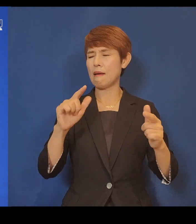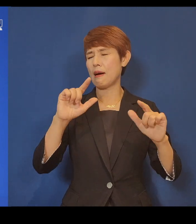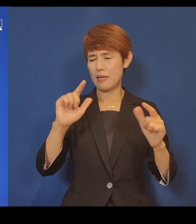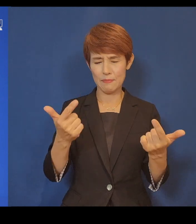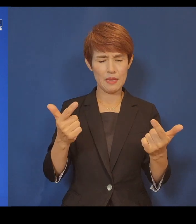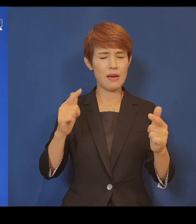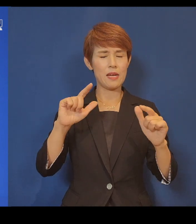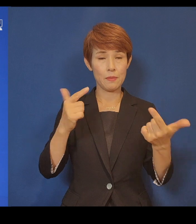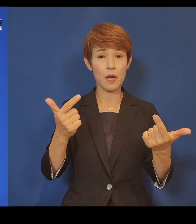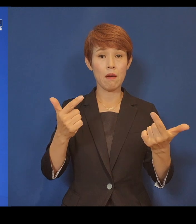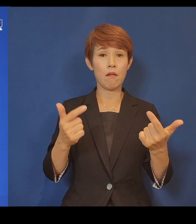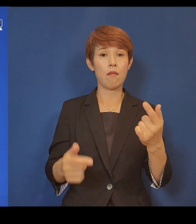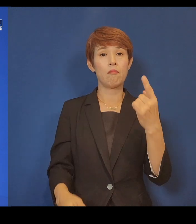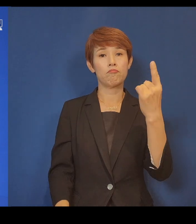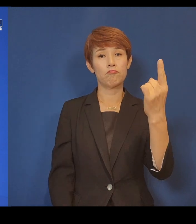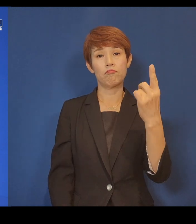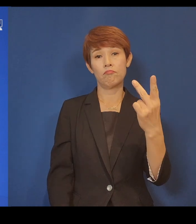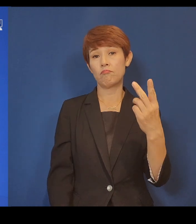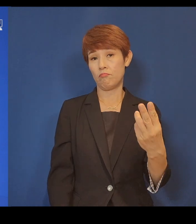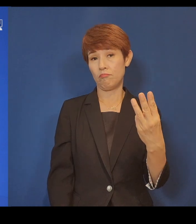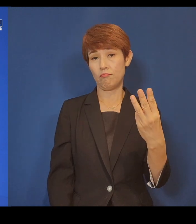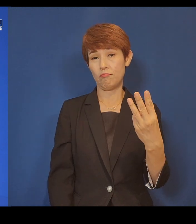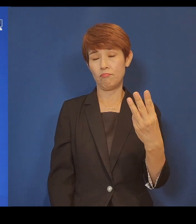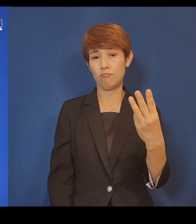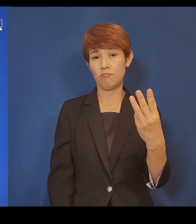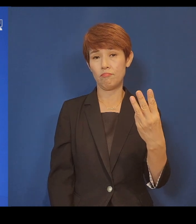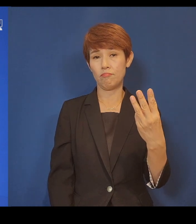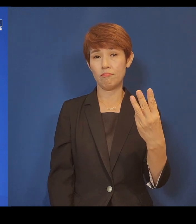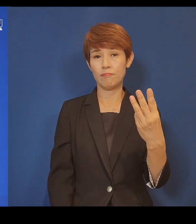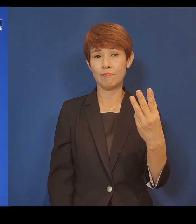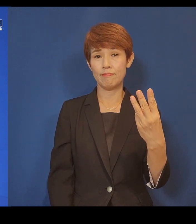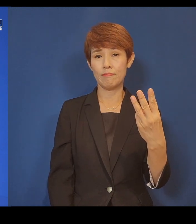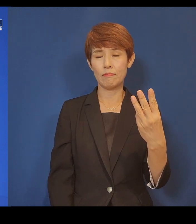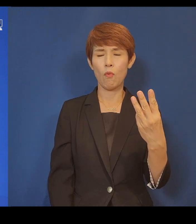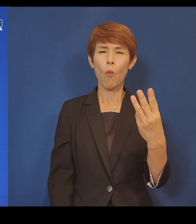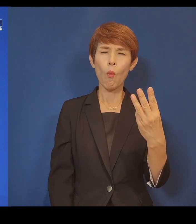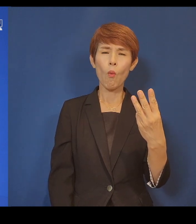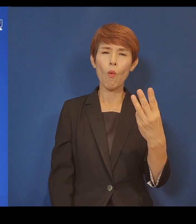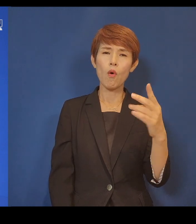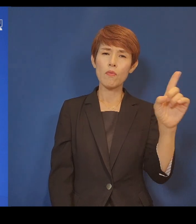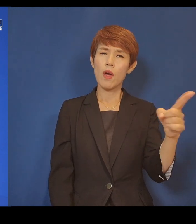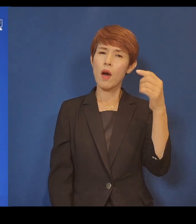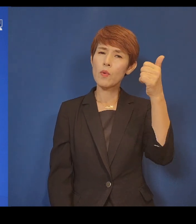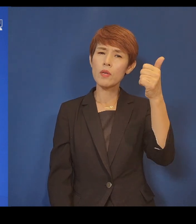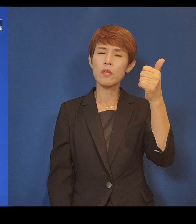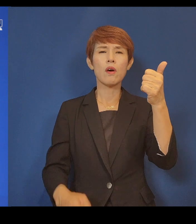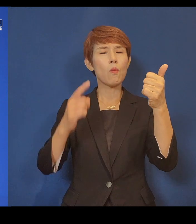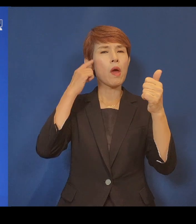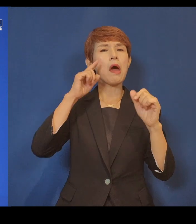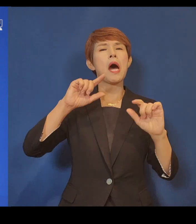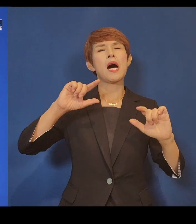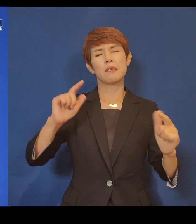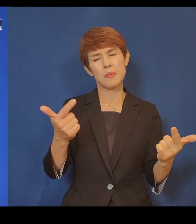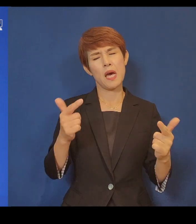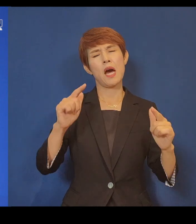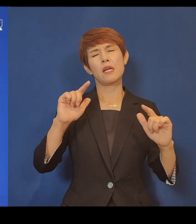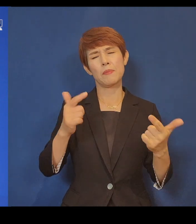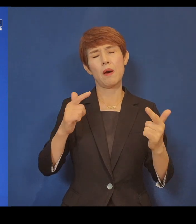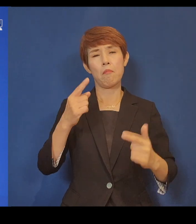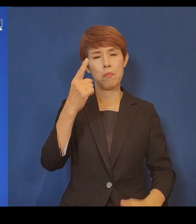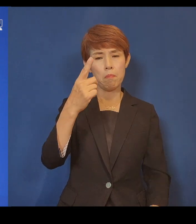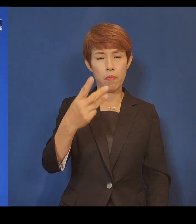아닙니다. 이 부정어를 3번이나 반복합니다. 도대체 다윗은 왜 이렇게 아니라고